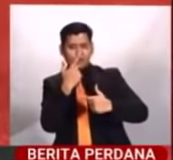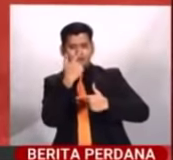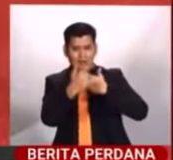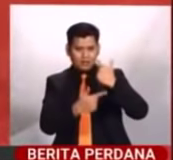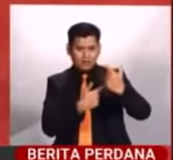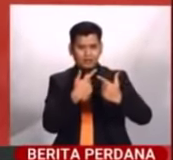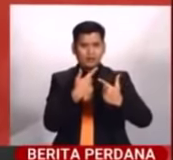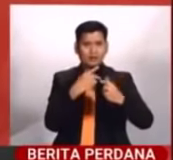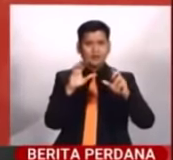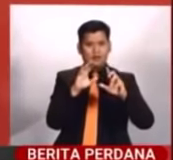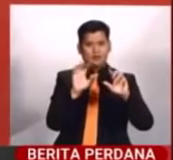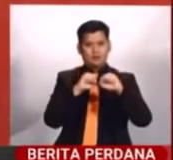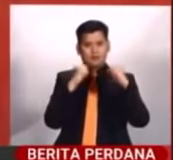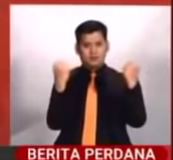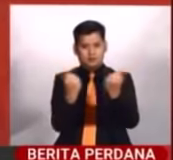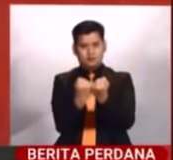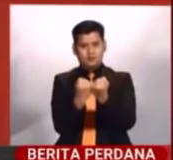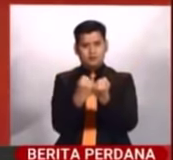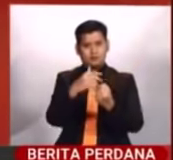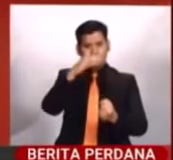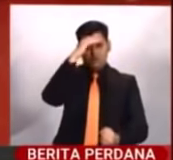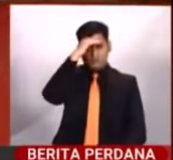Iskandar Puteri, Johor.